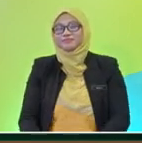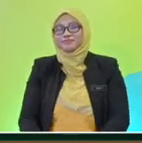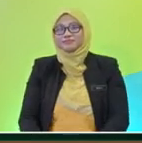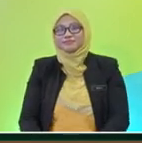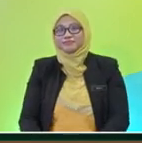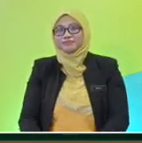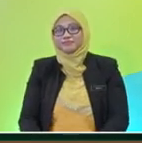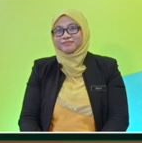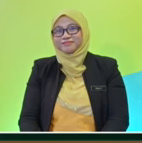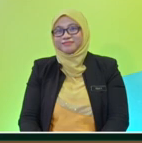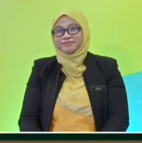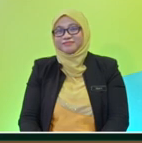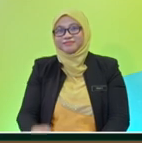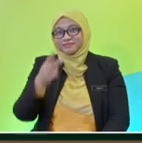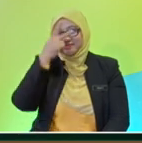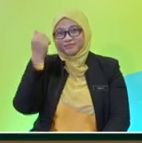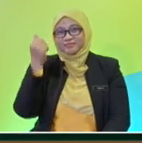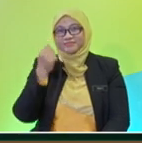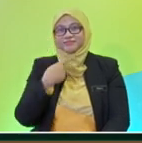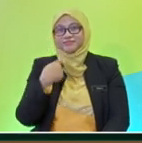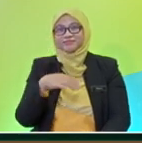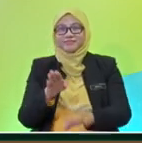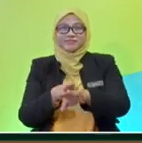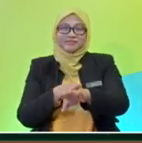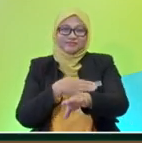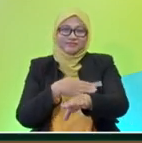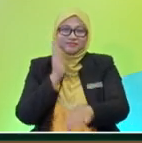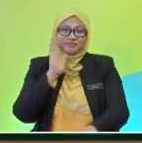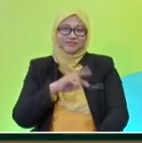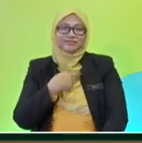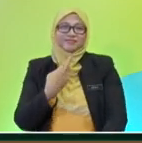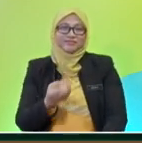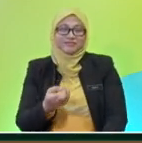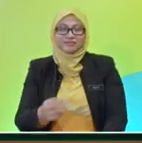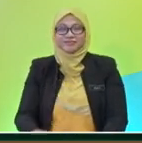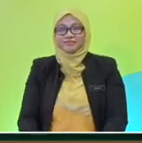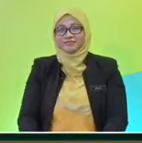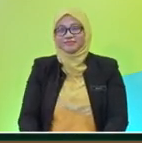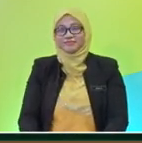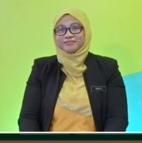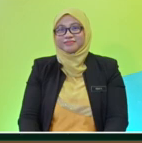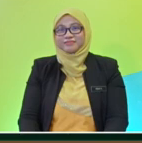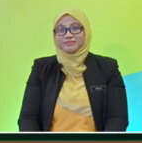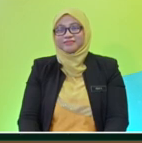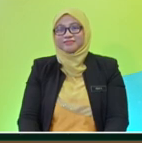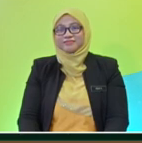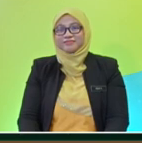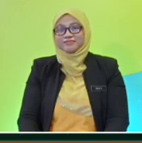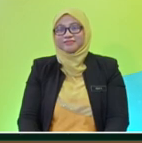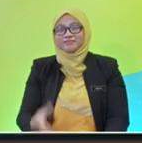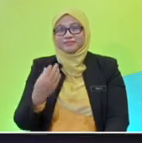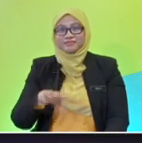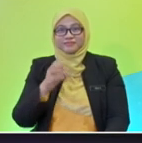dapat. Sebabnya siapa lambat selalunya ketinggalan. Akan rugi, cikgu. Akan rugi. Betul. Tepat sekali. Baiklah. Tadi cikgu dah terangkan